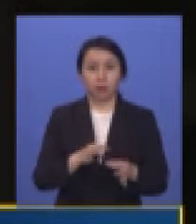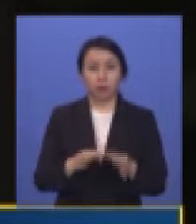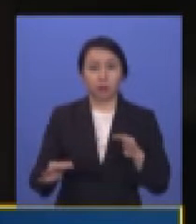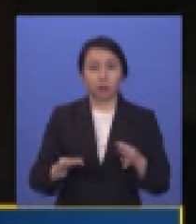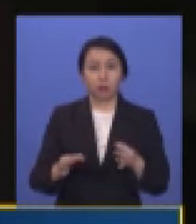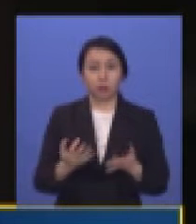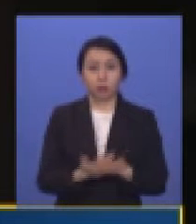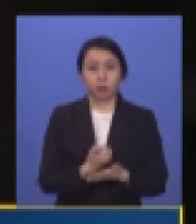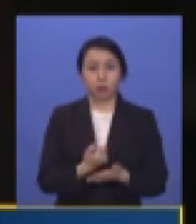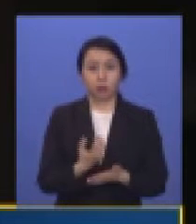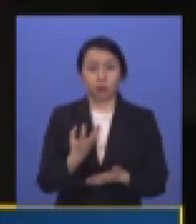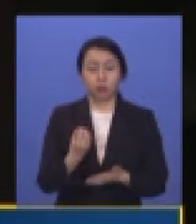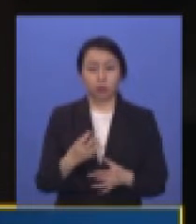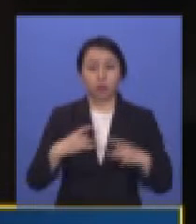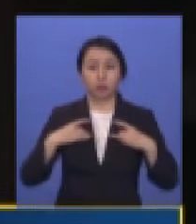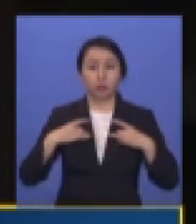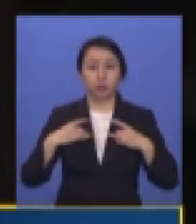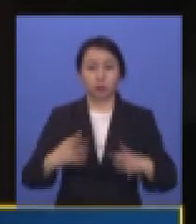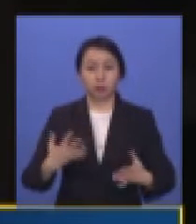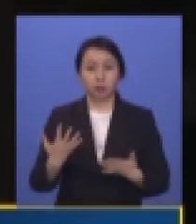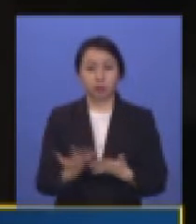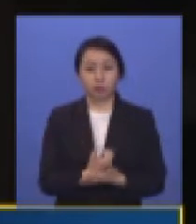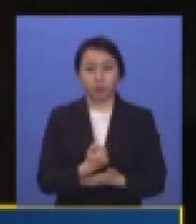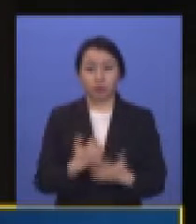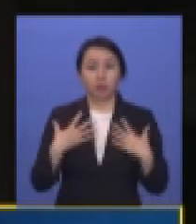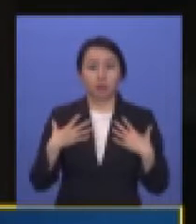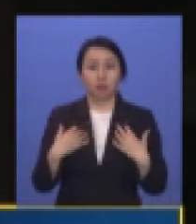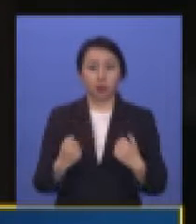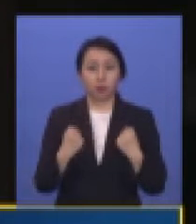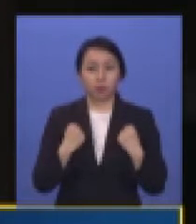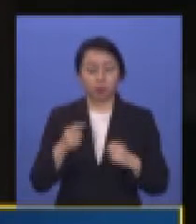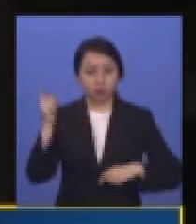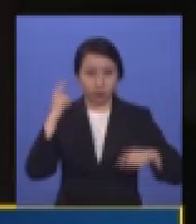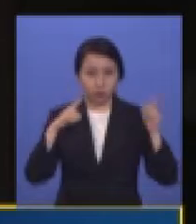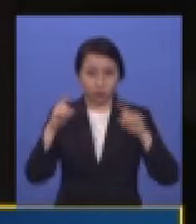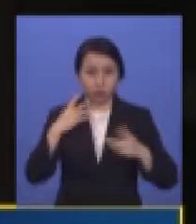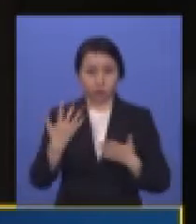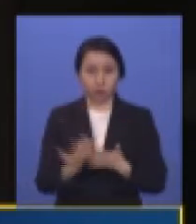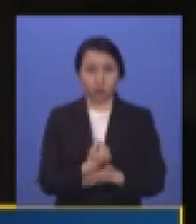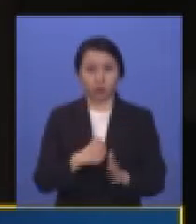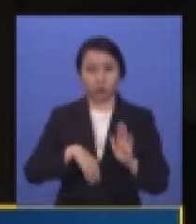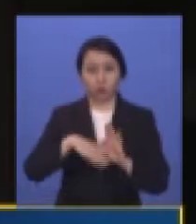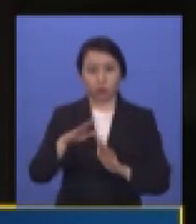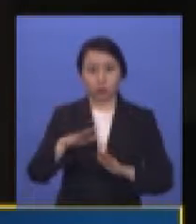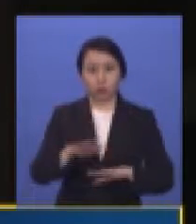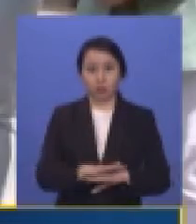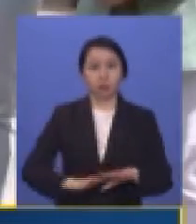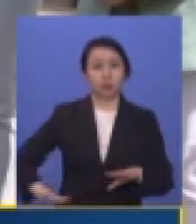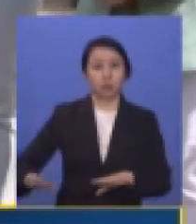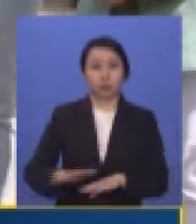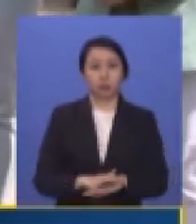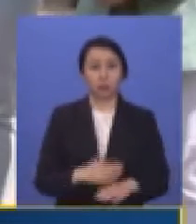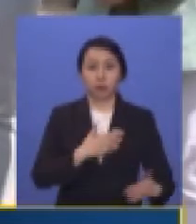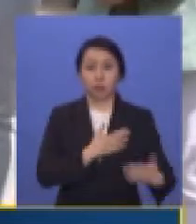они заслужены. Еще раз поздравляю, желаю вам крепкого здоровья, творческих успехов на благо нашей страны.